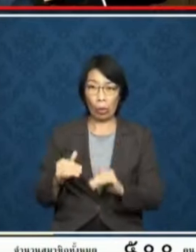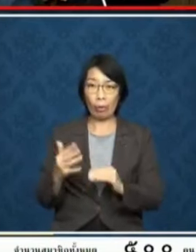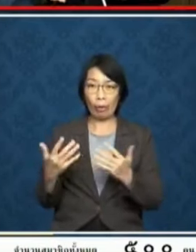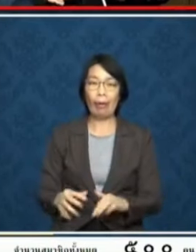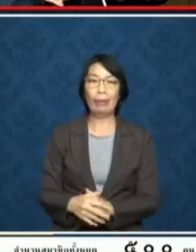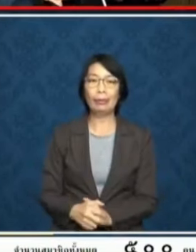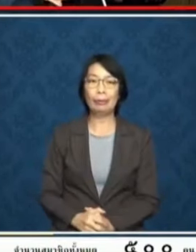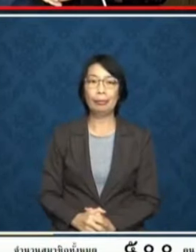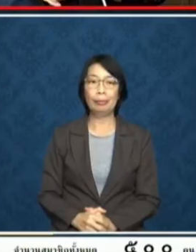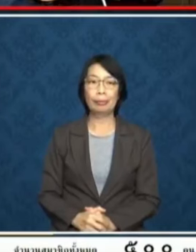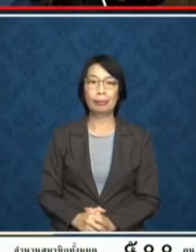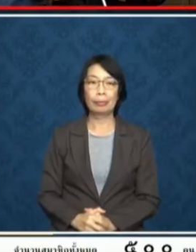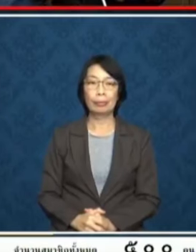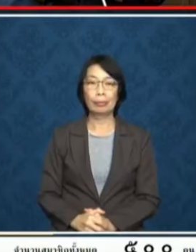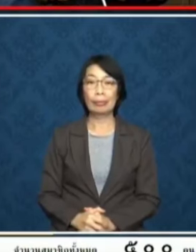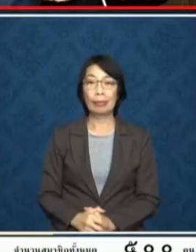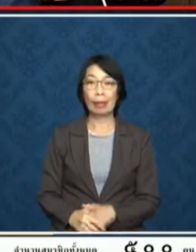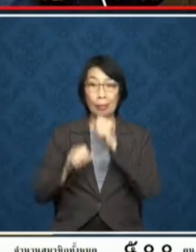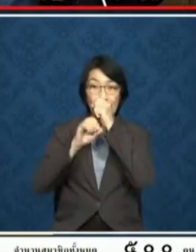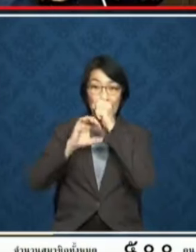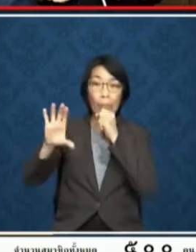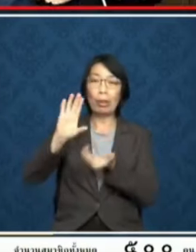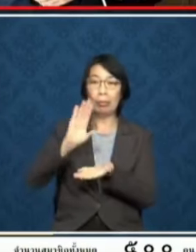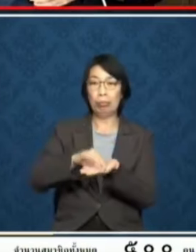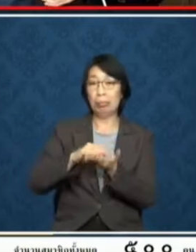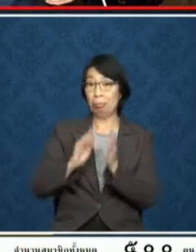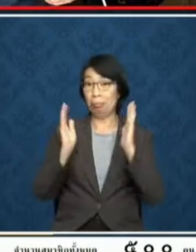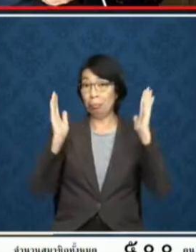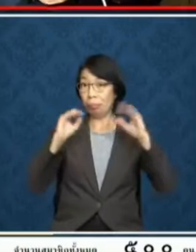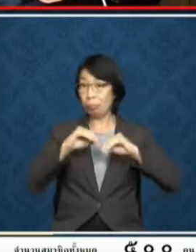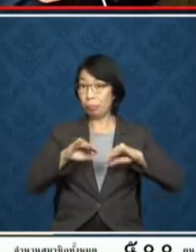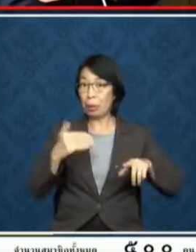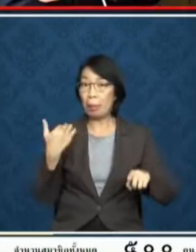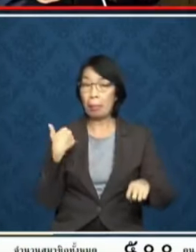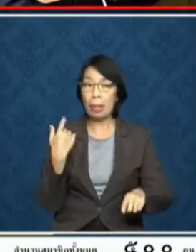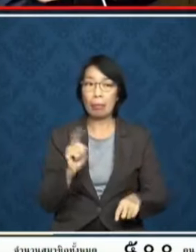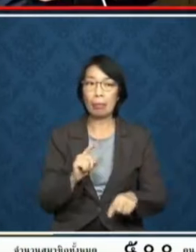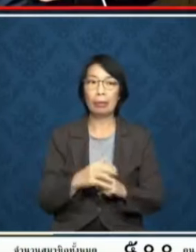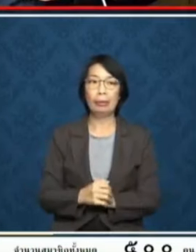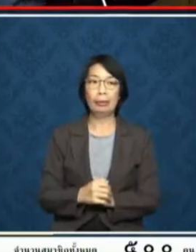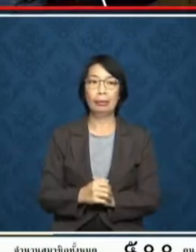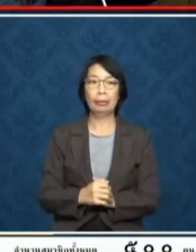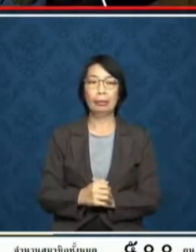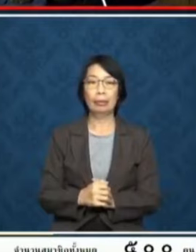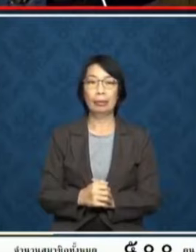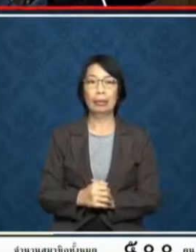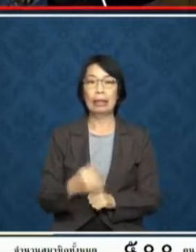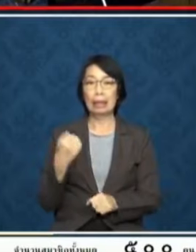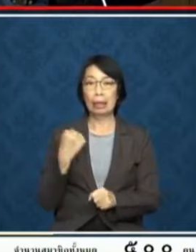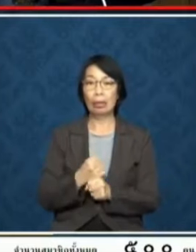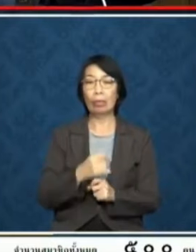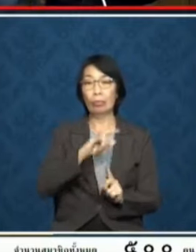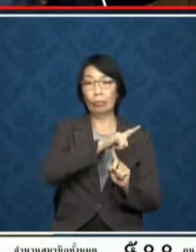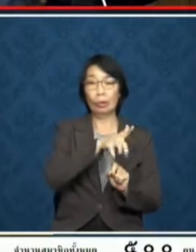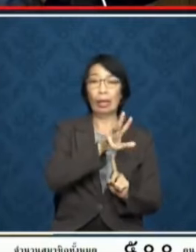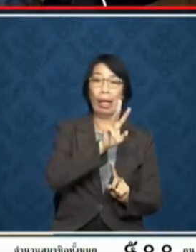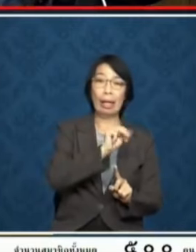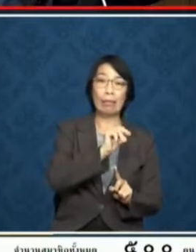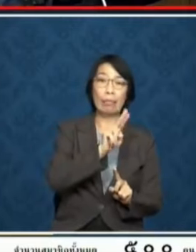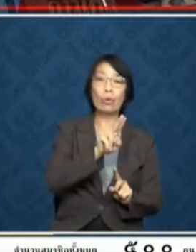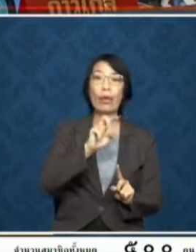องบอกว่าข้อมูลจากกสทช.บอกไว้ค่ะว่าช่องที่ Max ใช้ Max ของททบ5